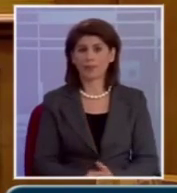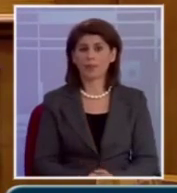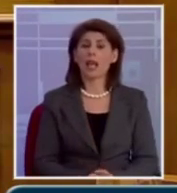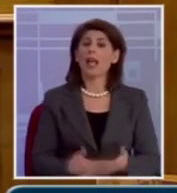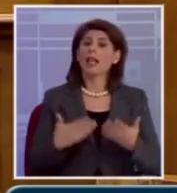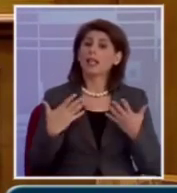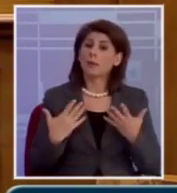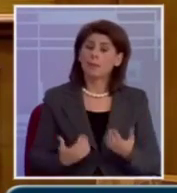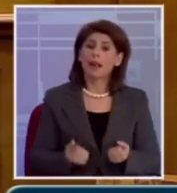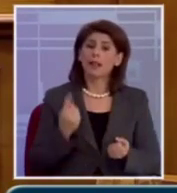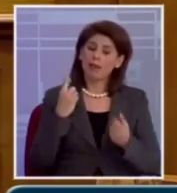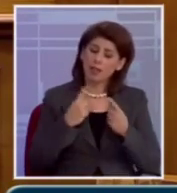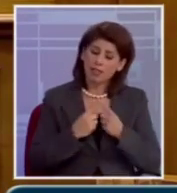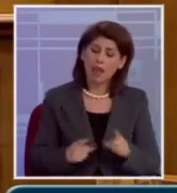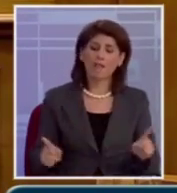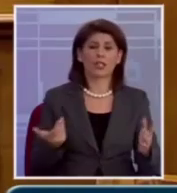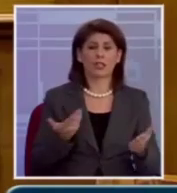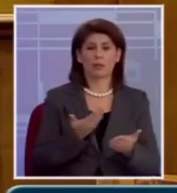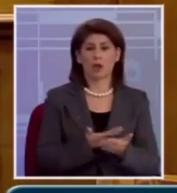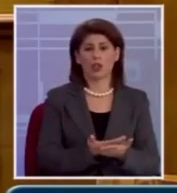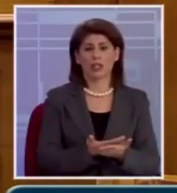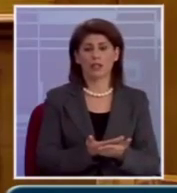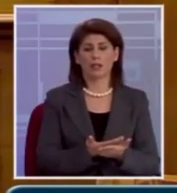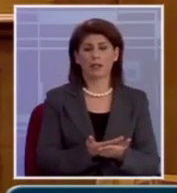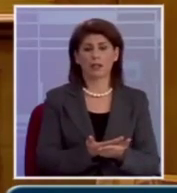υπάρχει μία διαφορετική πρόταση